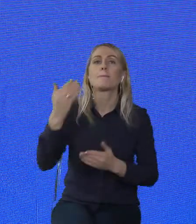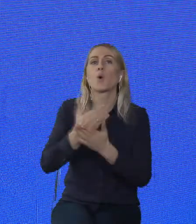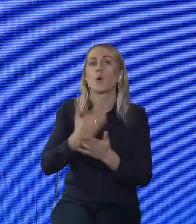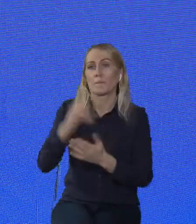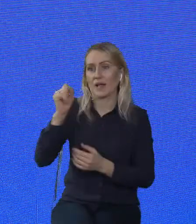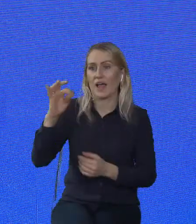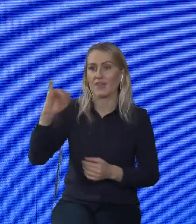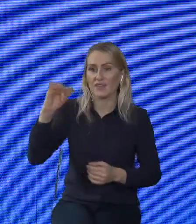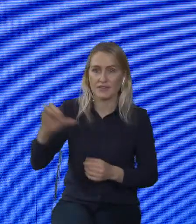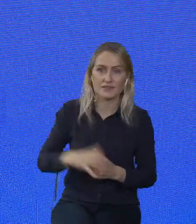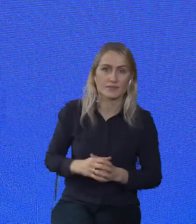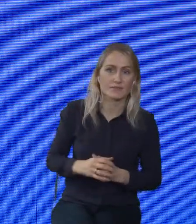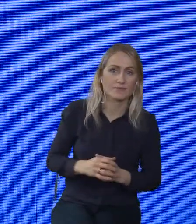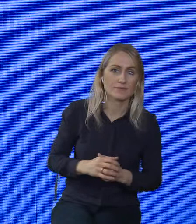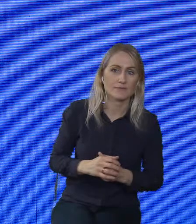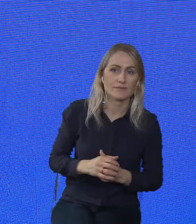CATIS